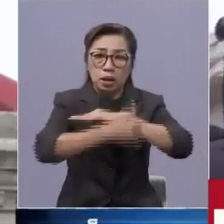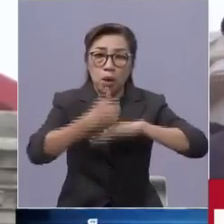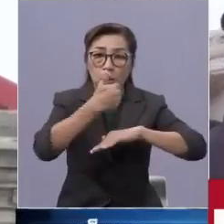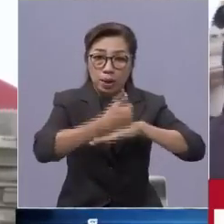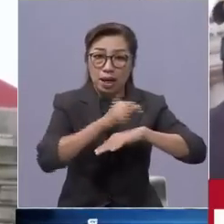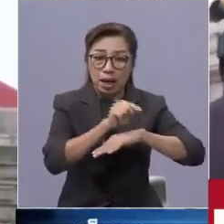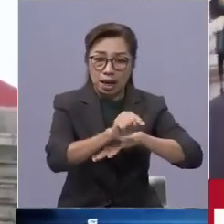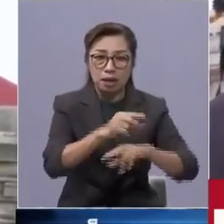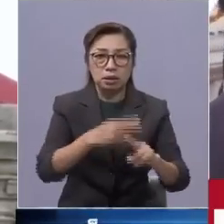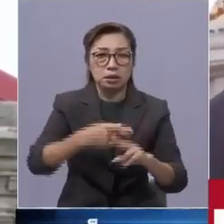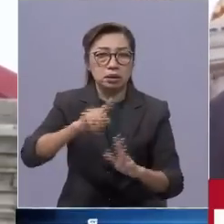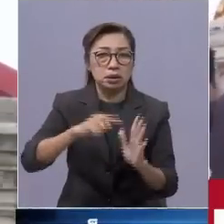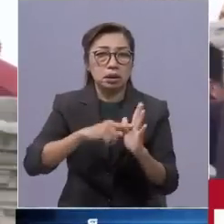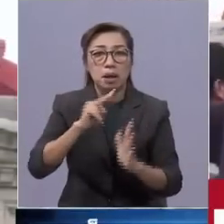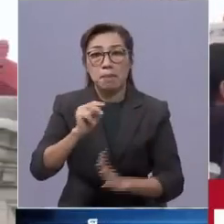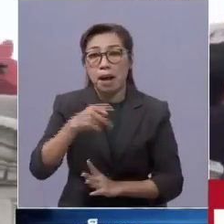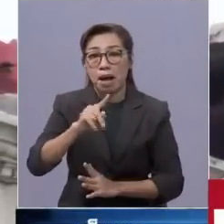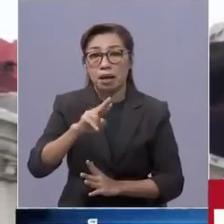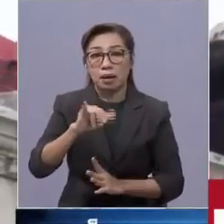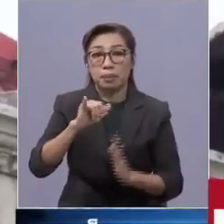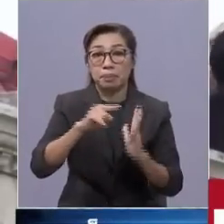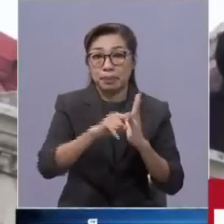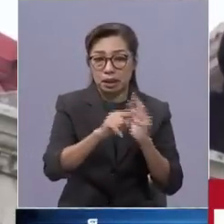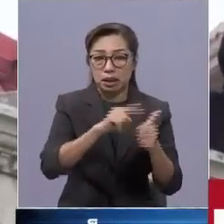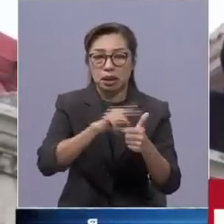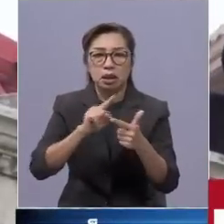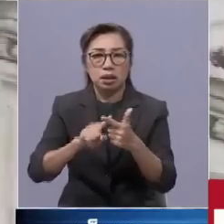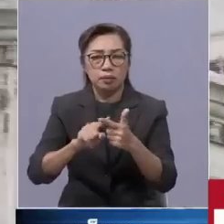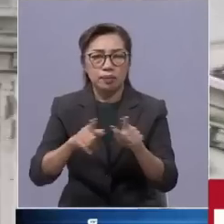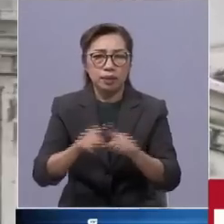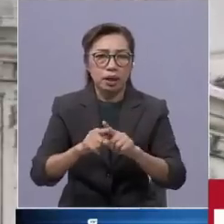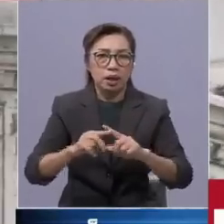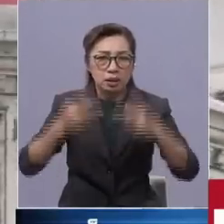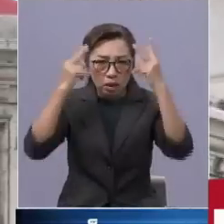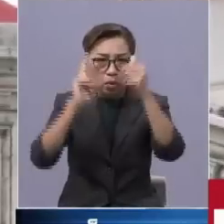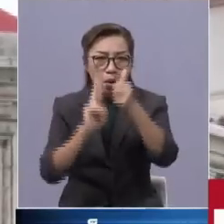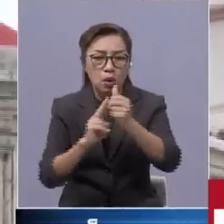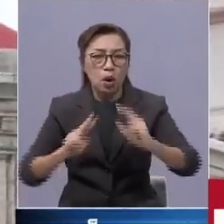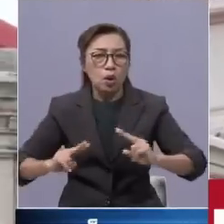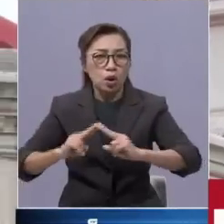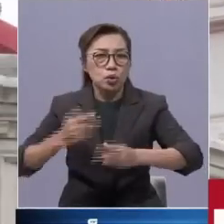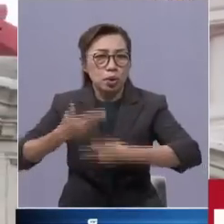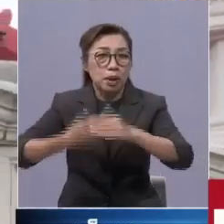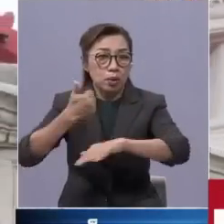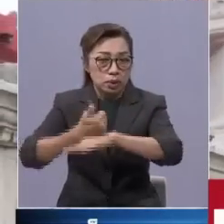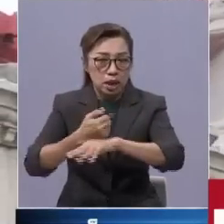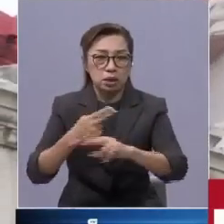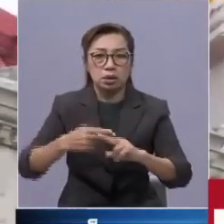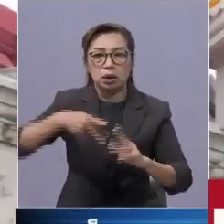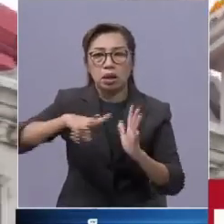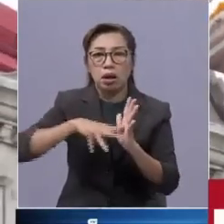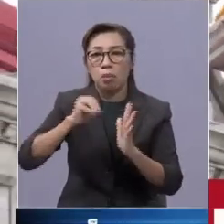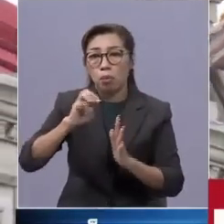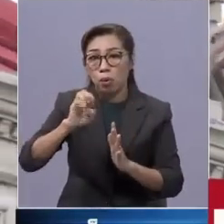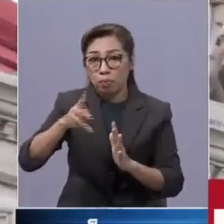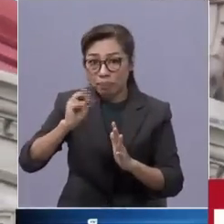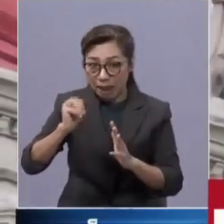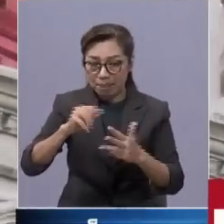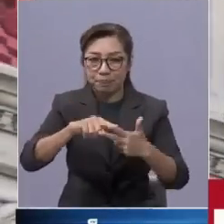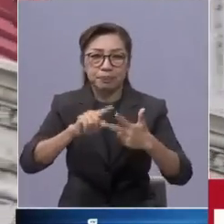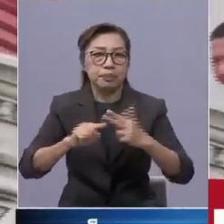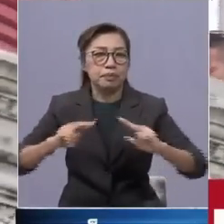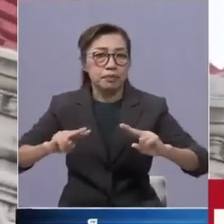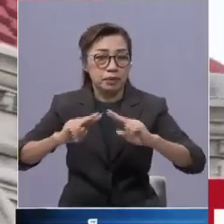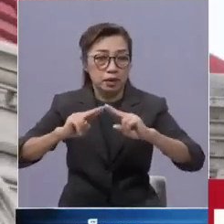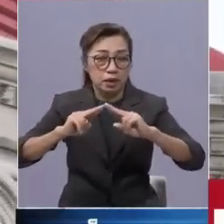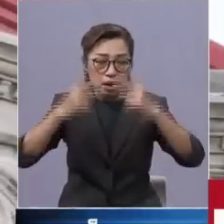ายปราณปรีพหิทธานุกรรองนายกรัฐมนตรีและรัฐมนตรีว่าการกระทรวงพาณิชย์นายภูมิธรรมเวชยชัยรองนายกรัฐมนตรี